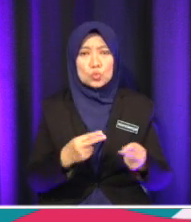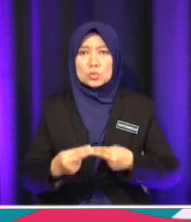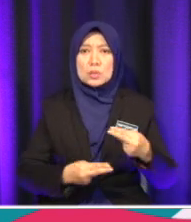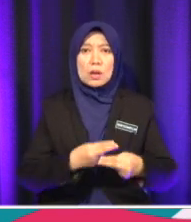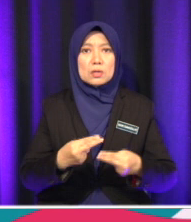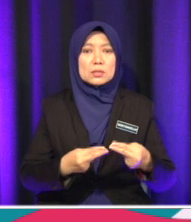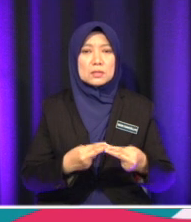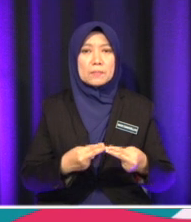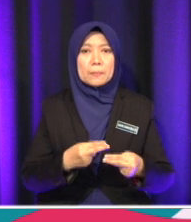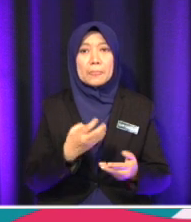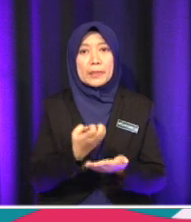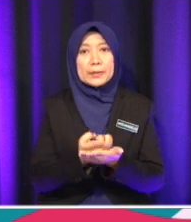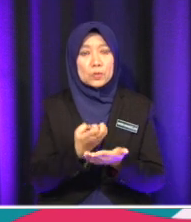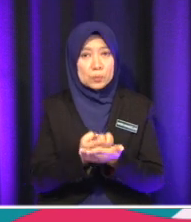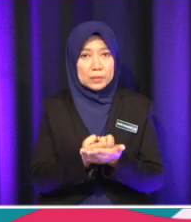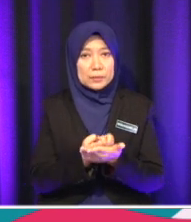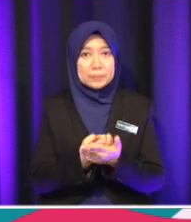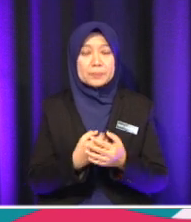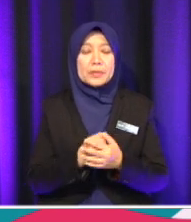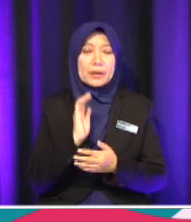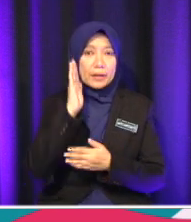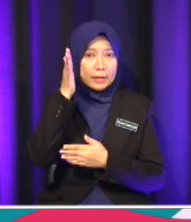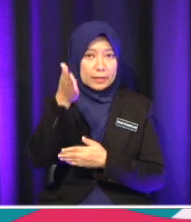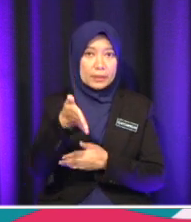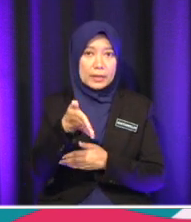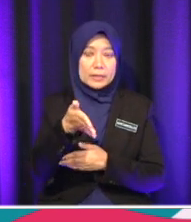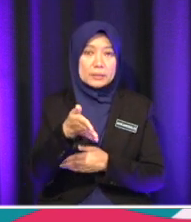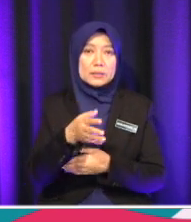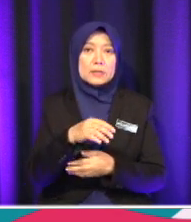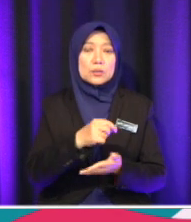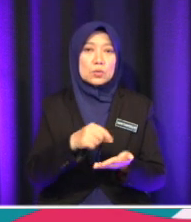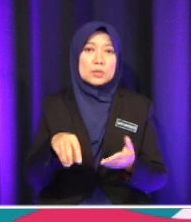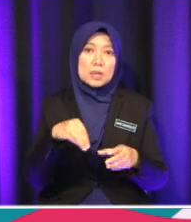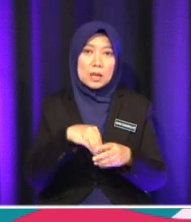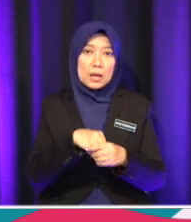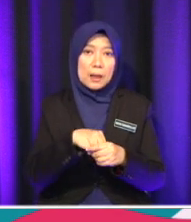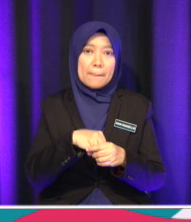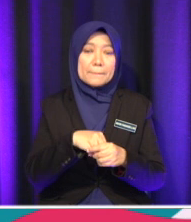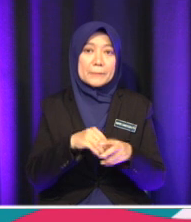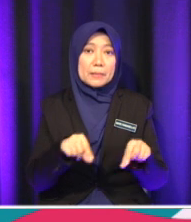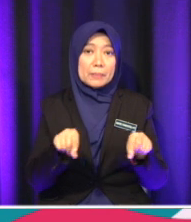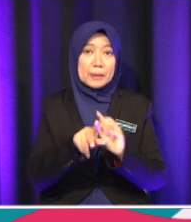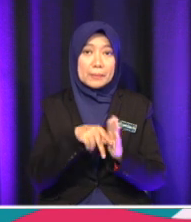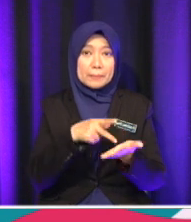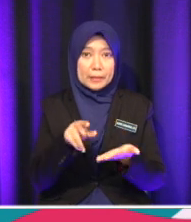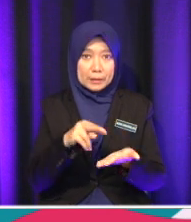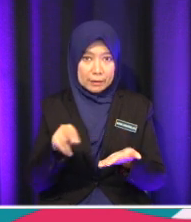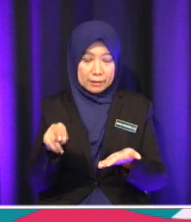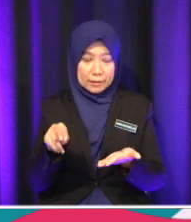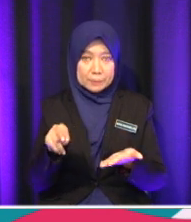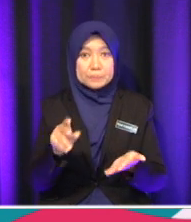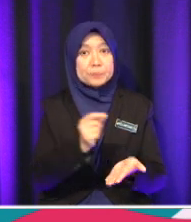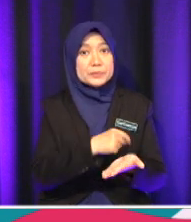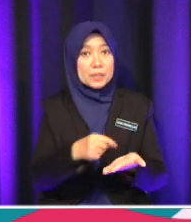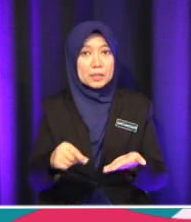dengan negara lain kita akan catat di dalam timbangan pembayaran Oke seterusnya catatan dalam imbangan